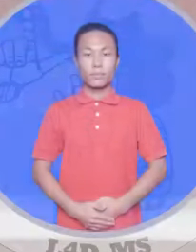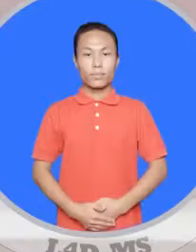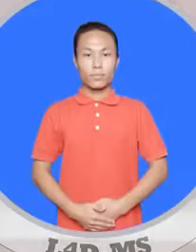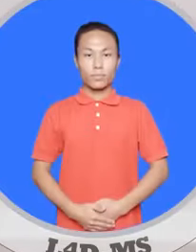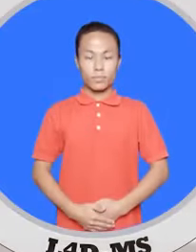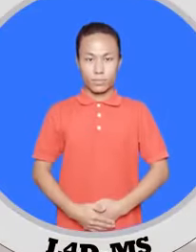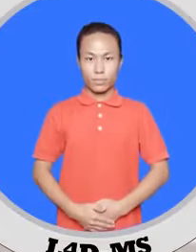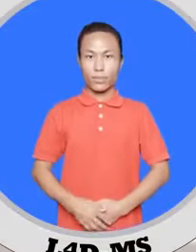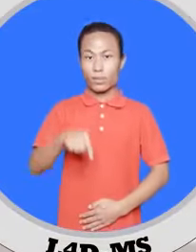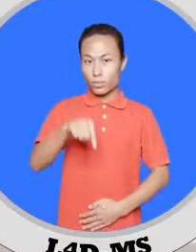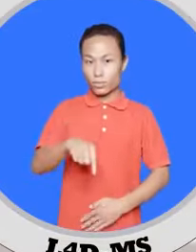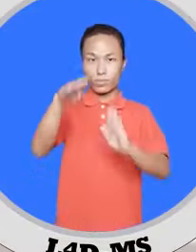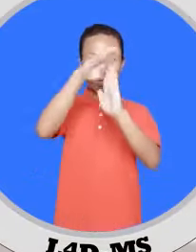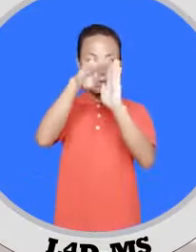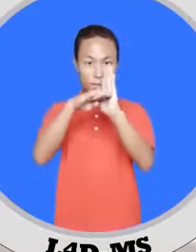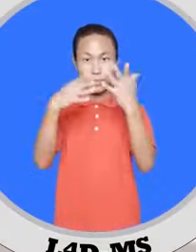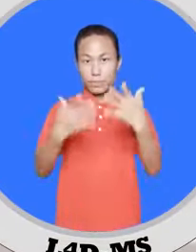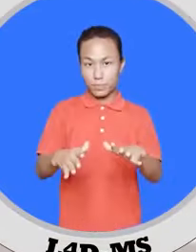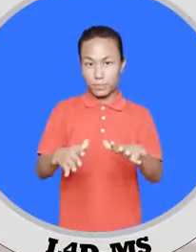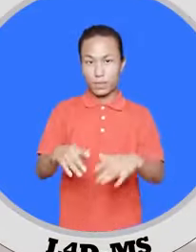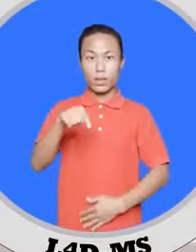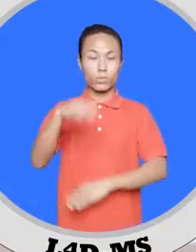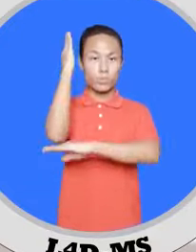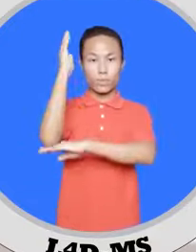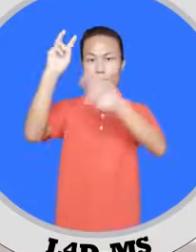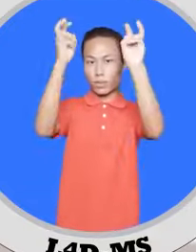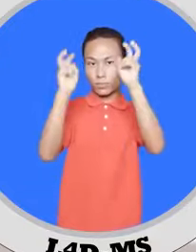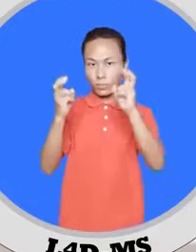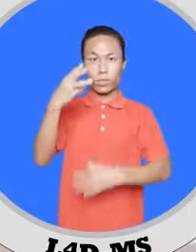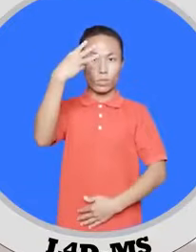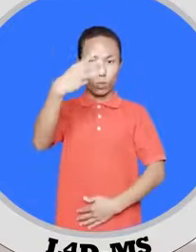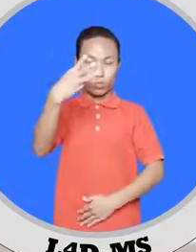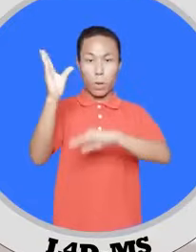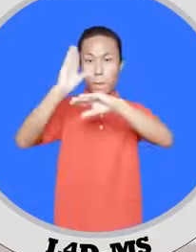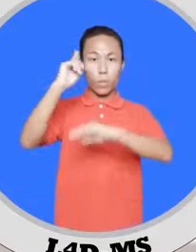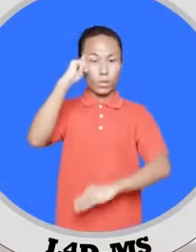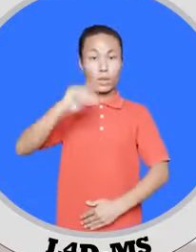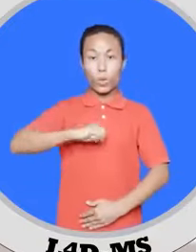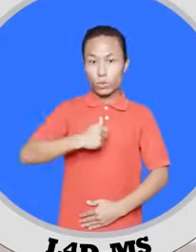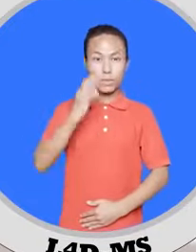ကဲဒီတစ်ပတ်တည်းကျမတို့ရဲ့သတင်းလာကျင်းလာတင်ဆက်မှုကိုတော့ဒီမှာပဲရန်နာလိုက်ပါမယ်ရှင်။မိဘ